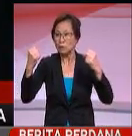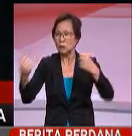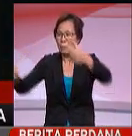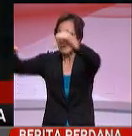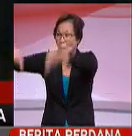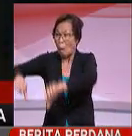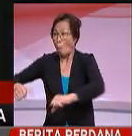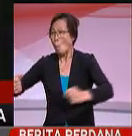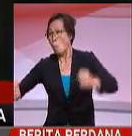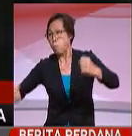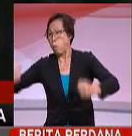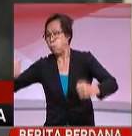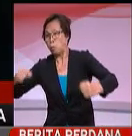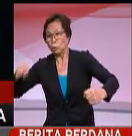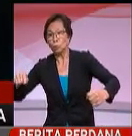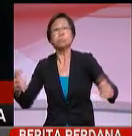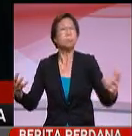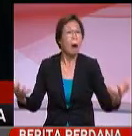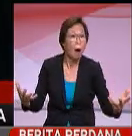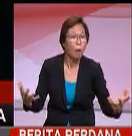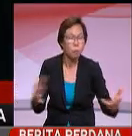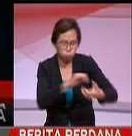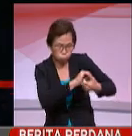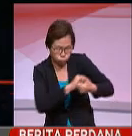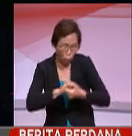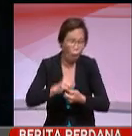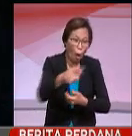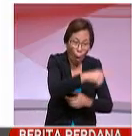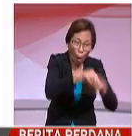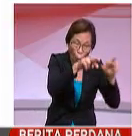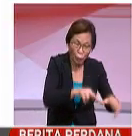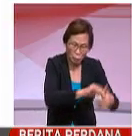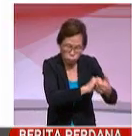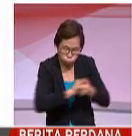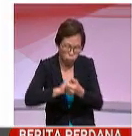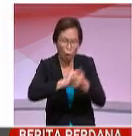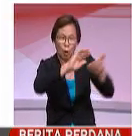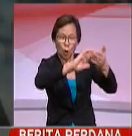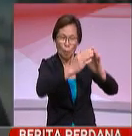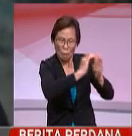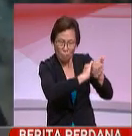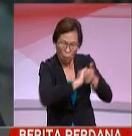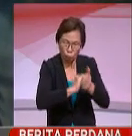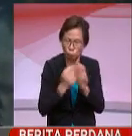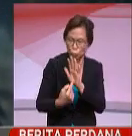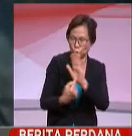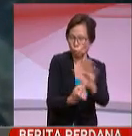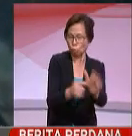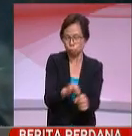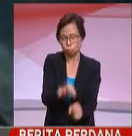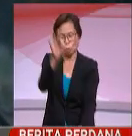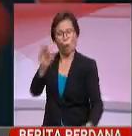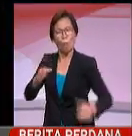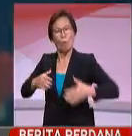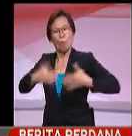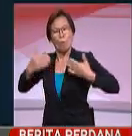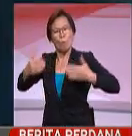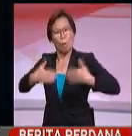raksasa tersebut adalah dengan cara bersatu sebagai satu komuniti serta mempamerkan semangat